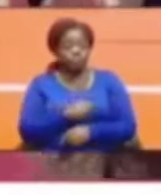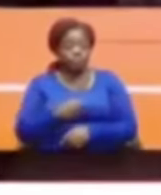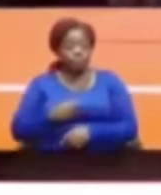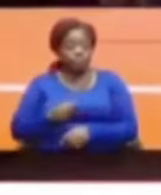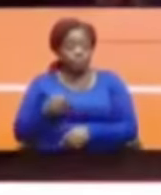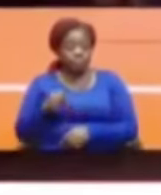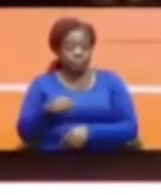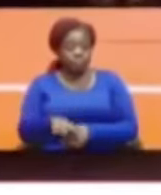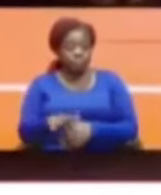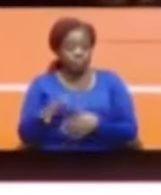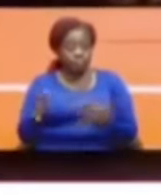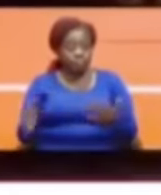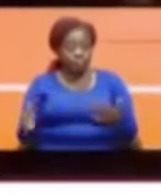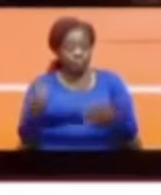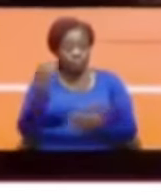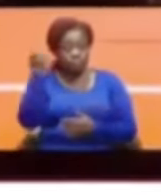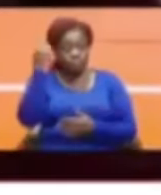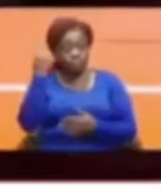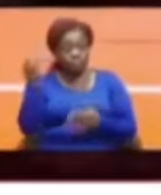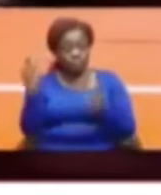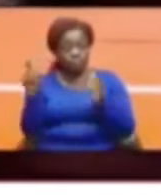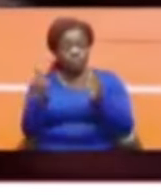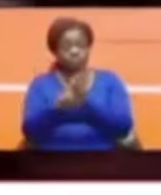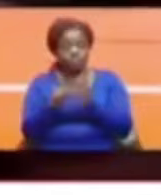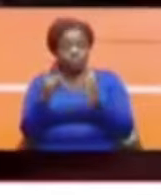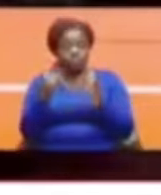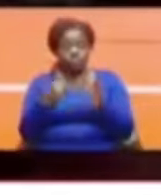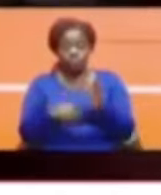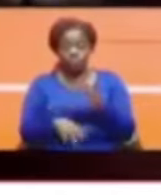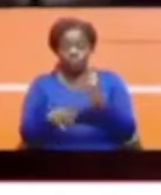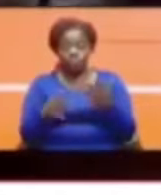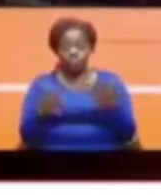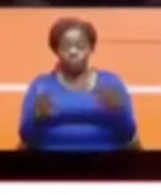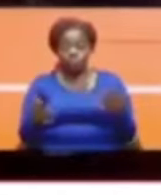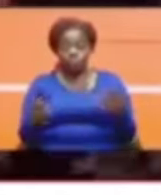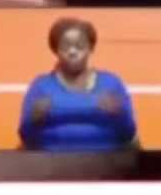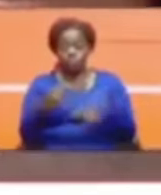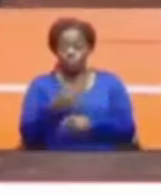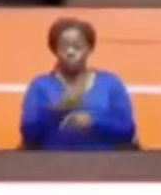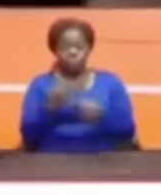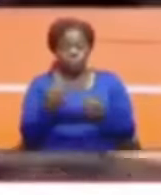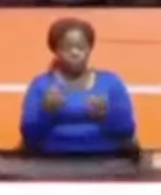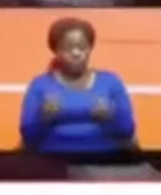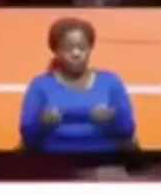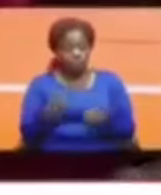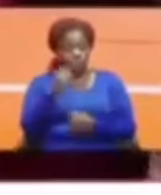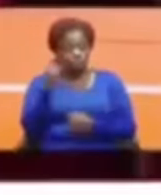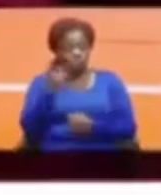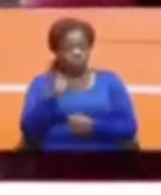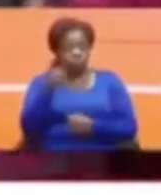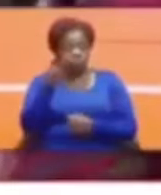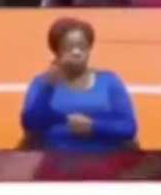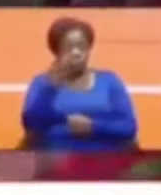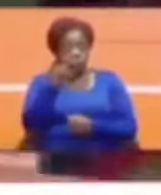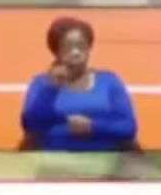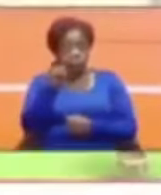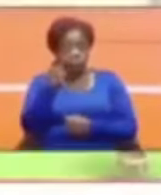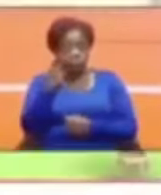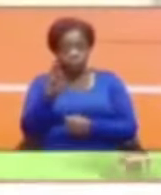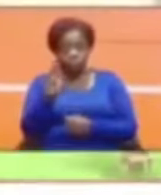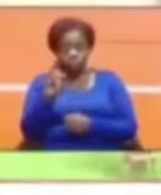nabatu mumbuga za mateka nga balango kweddize ttaka nnyina kati omugenzi Lunuma Zulaika